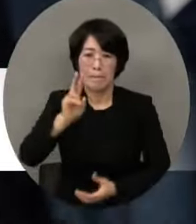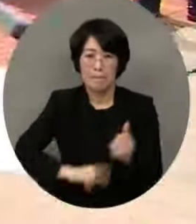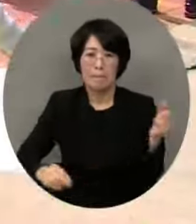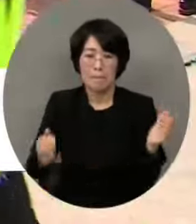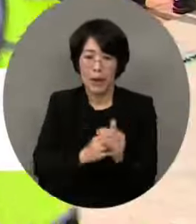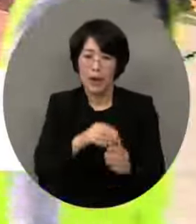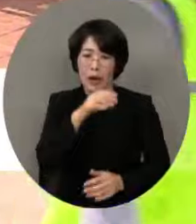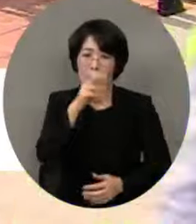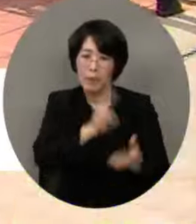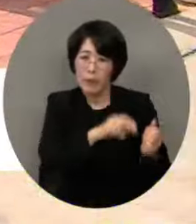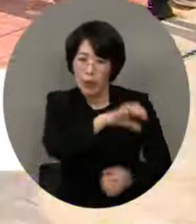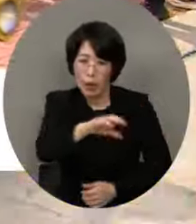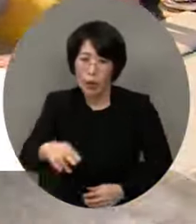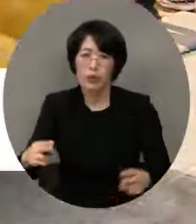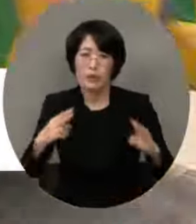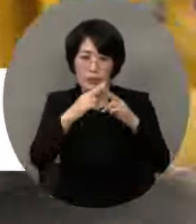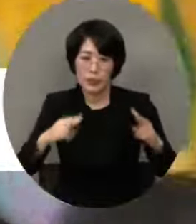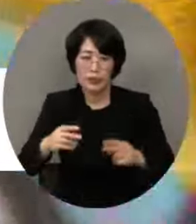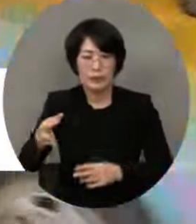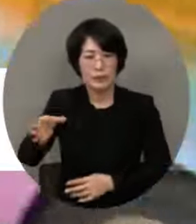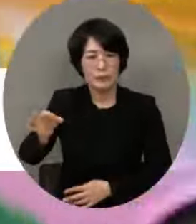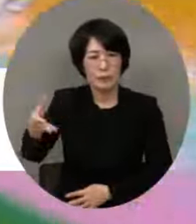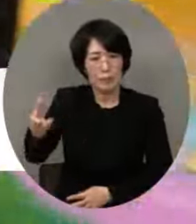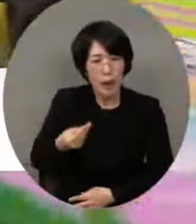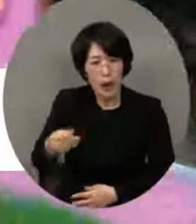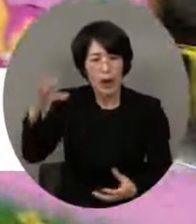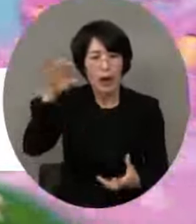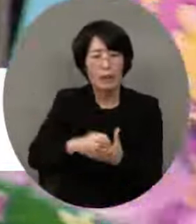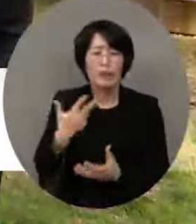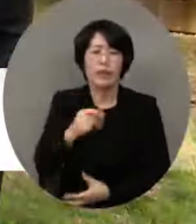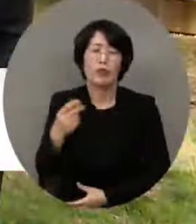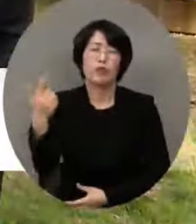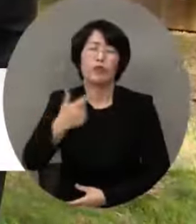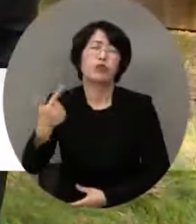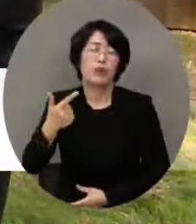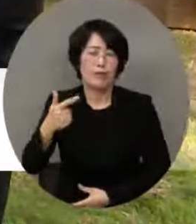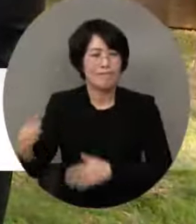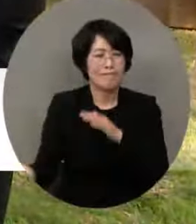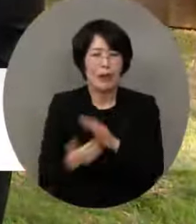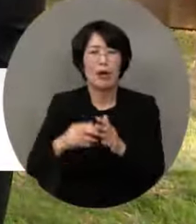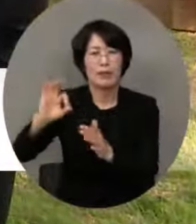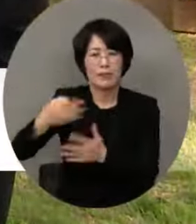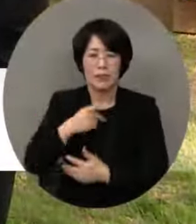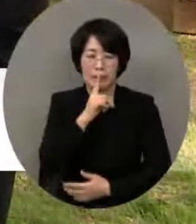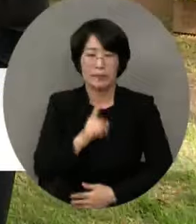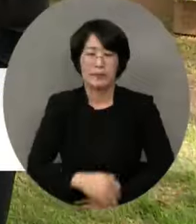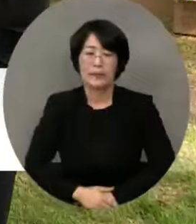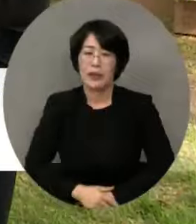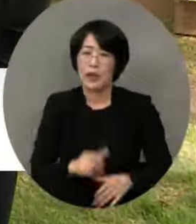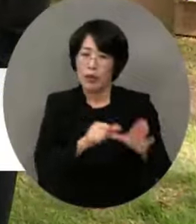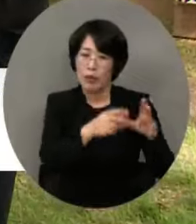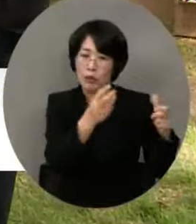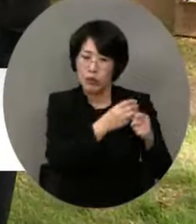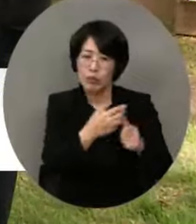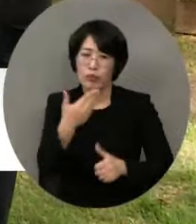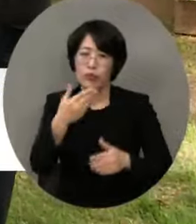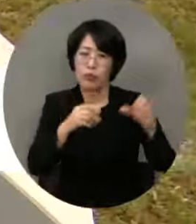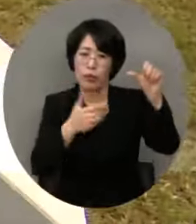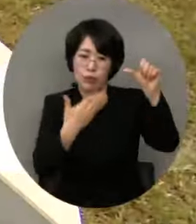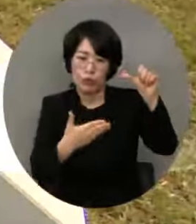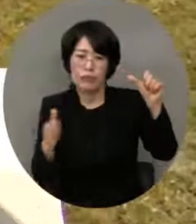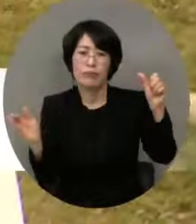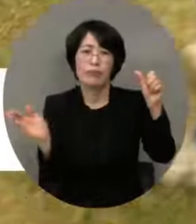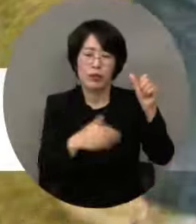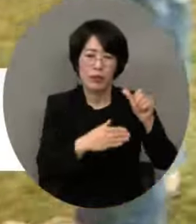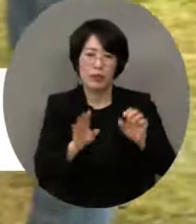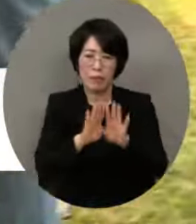판매장과 부스 임대료 등 수입을 합치면 7억 6천여만 원을 달성했습니다 한편 구은 9일부터 엑스포